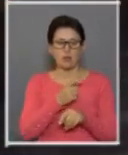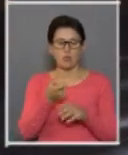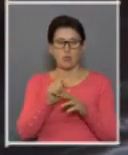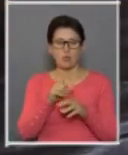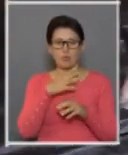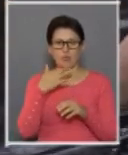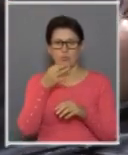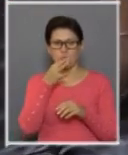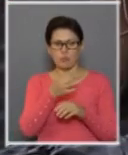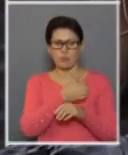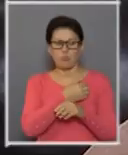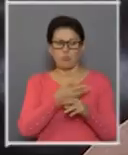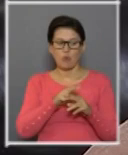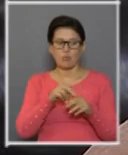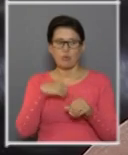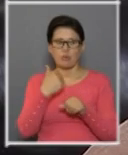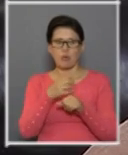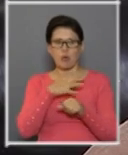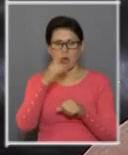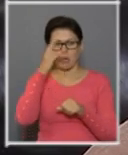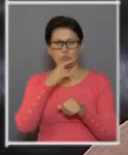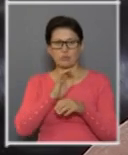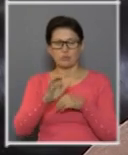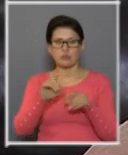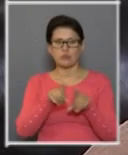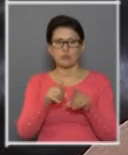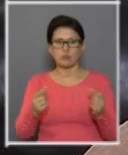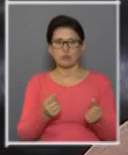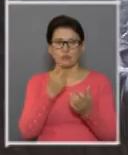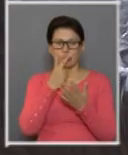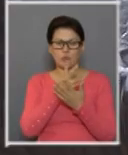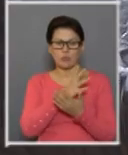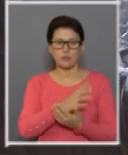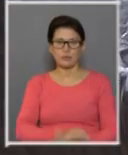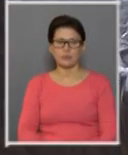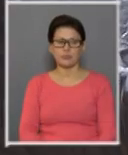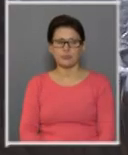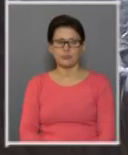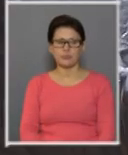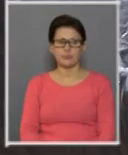өте көп екенін айтқымыз келеді. Ең бастысы отандық өнімге қолдау білдіре жүрейік.